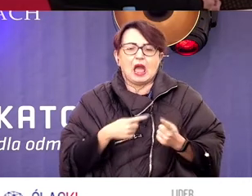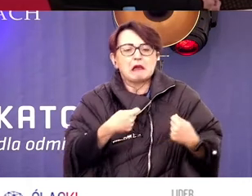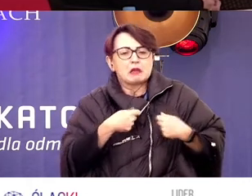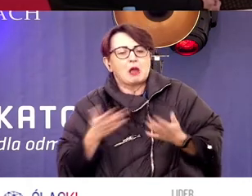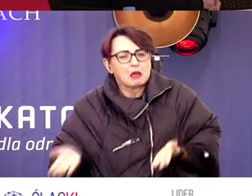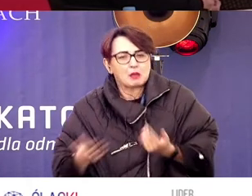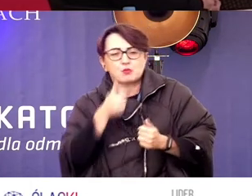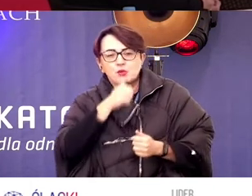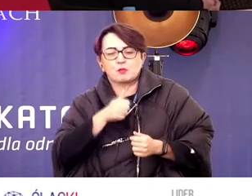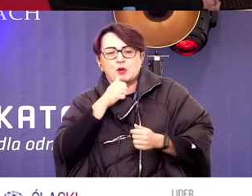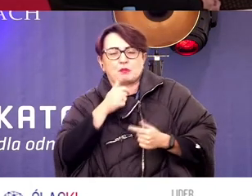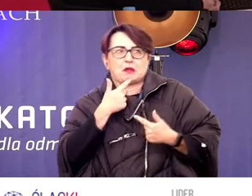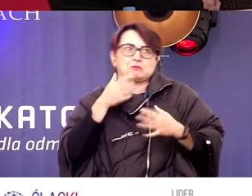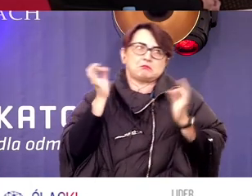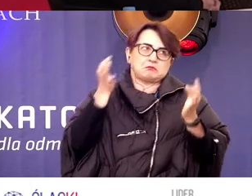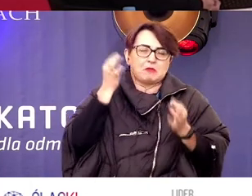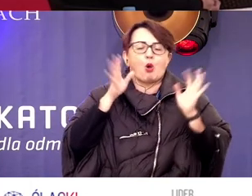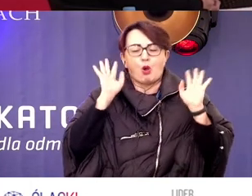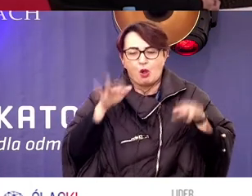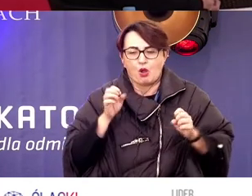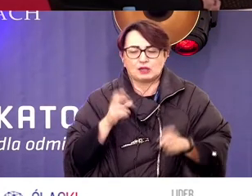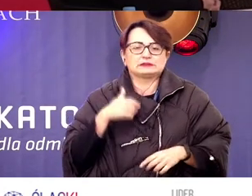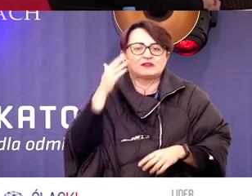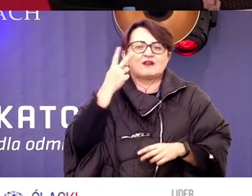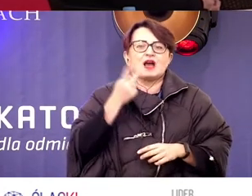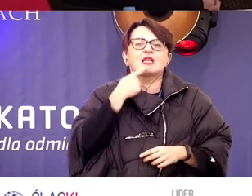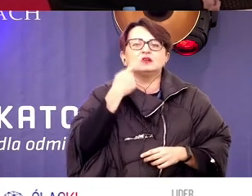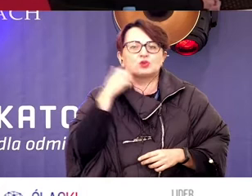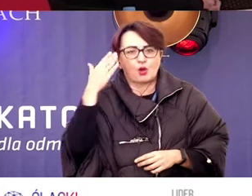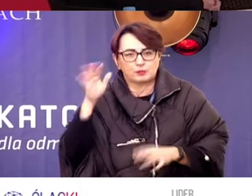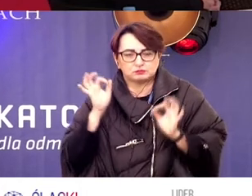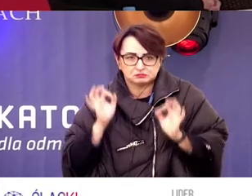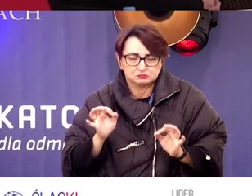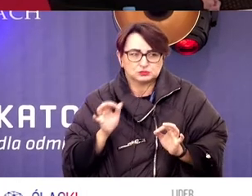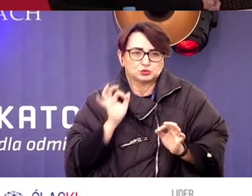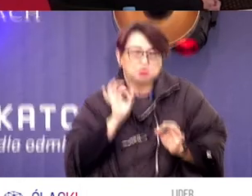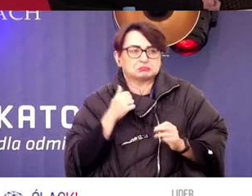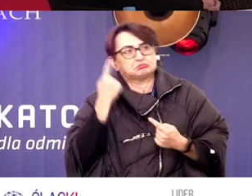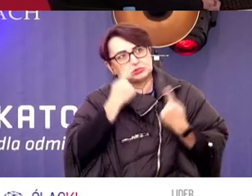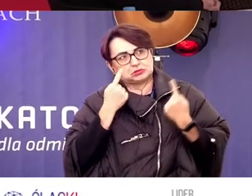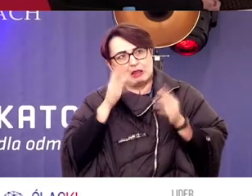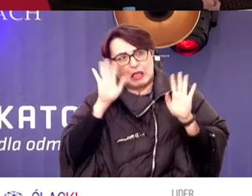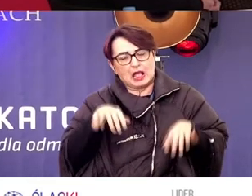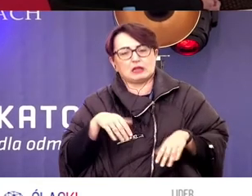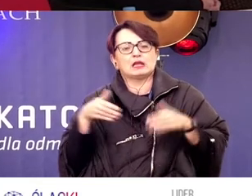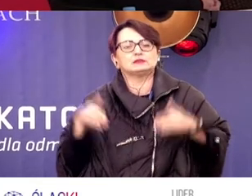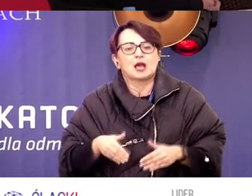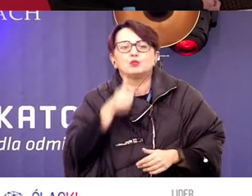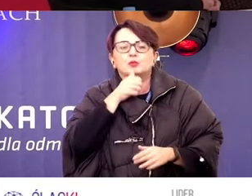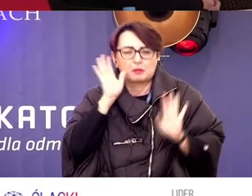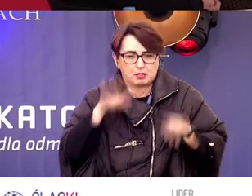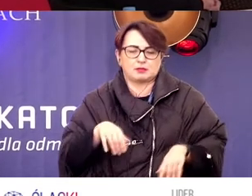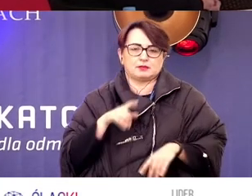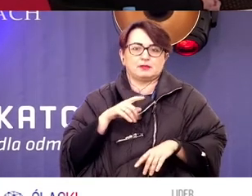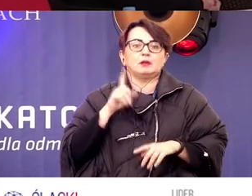dlaczego byś nie spróbował? No dobrze, znałem dwa języki dość dobrze, pomyślałem, no stanę do tych egzaminów rzeczywiście. I